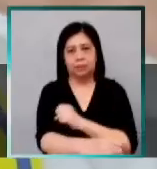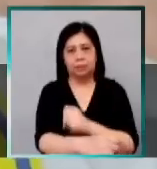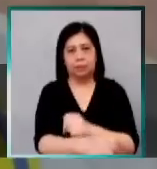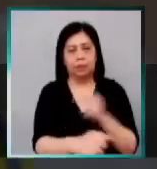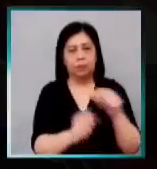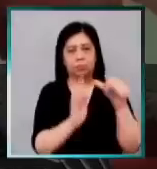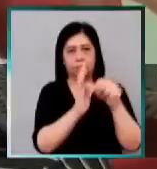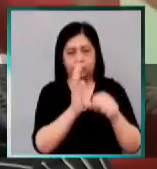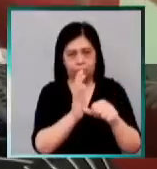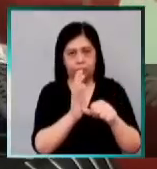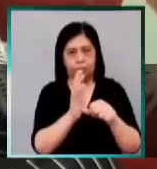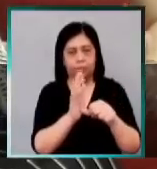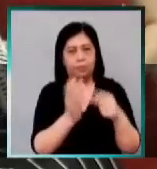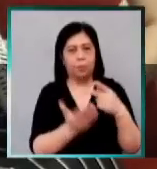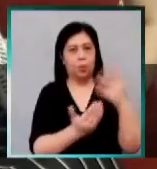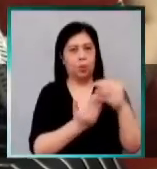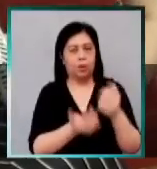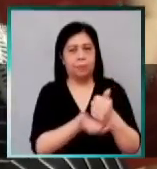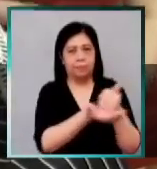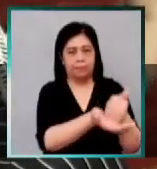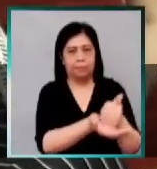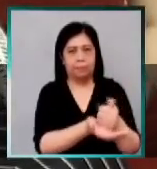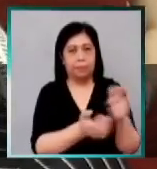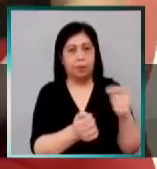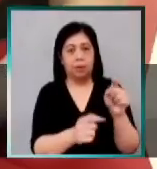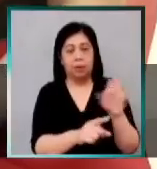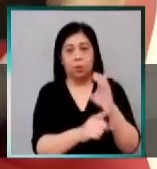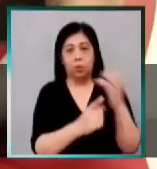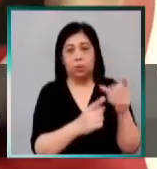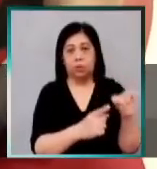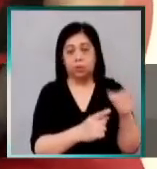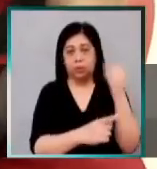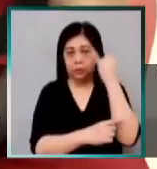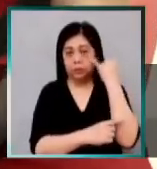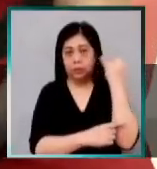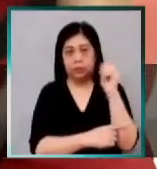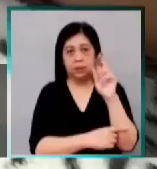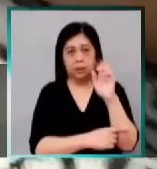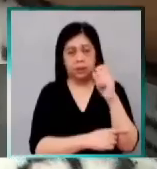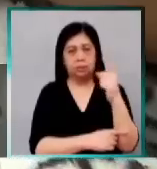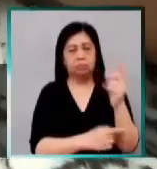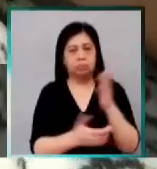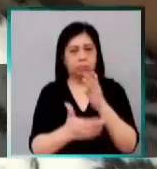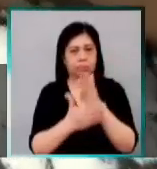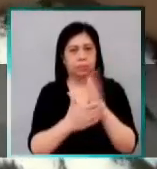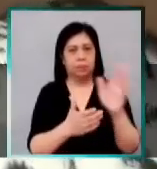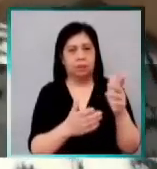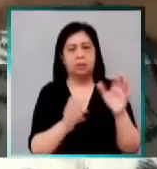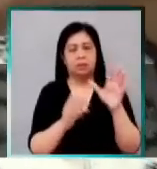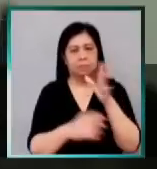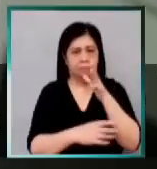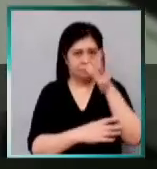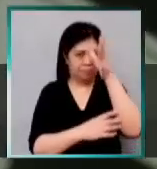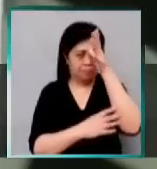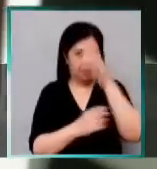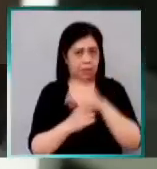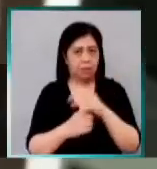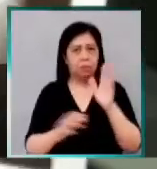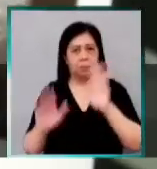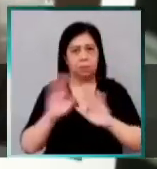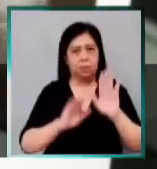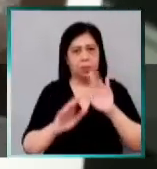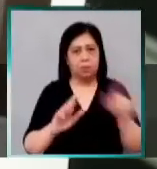outreach program. Ang kondisyon ni Jared agad inilapit ng kanyang mga magulang. Ang problema sa ganun